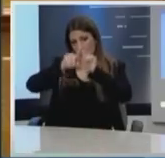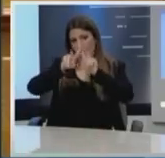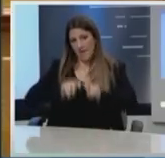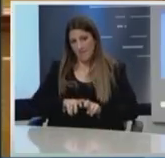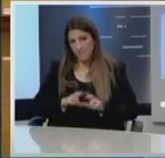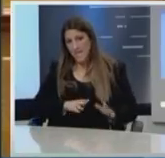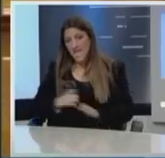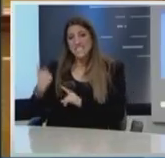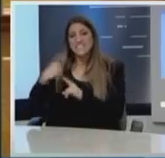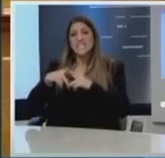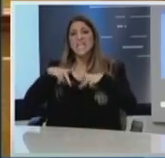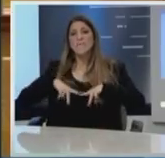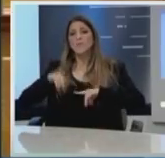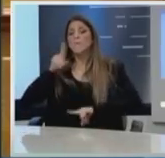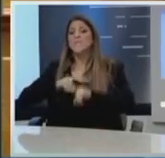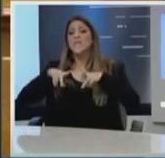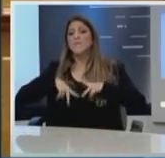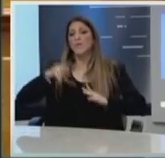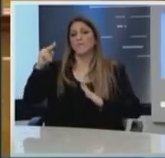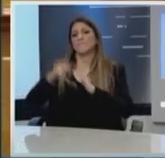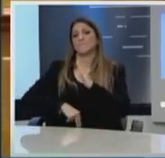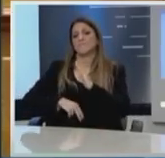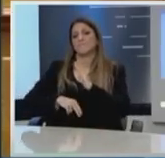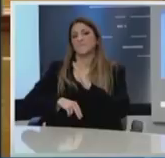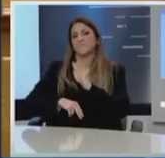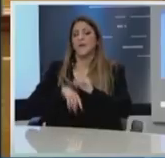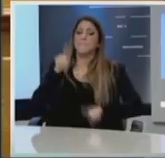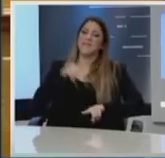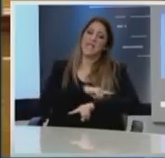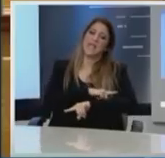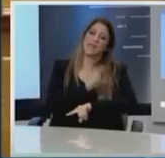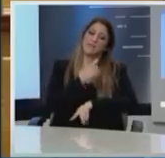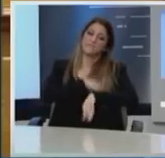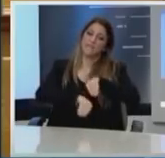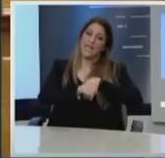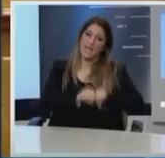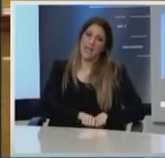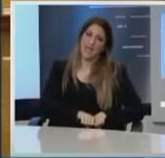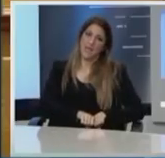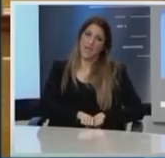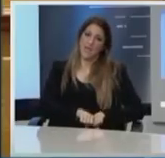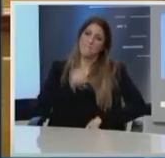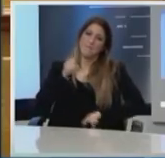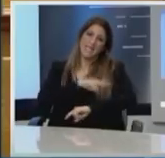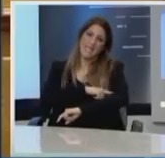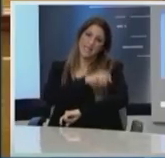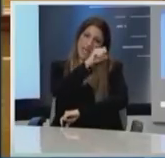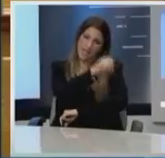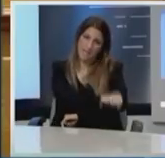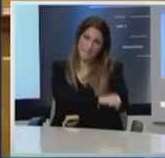ποιοι υπουργοί όμως υπογράφουν. Μερικοί γιατροί. Μερικοί γιατροί. Το δέχομαι, Μάκη. Μερικοί